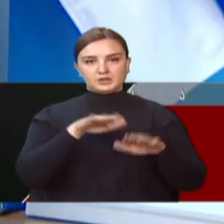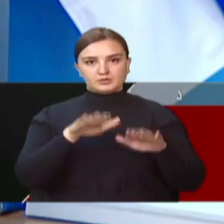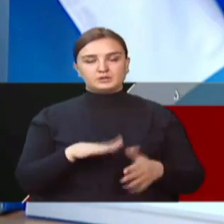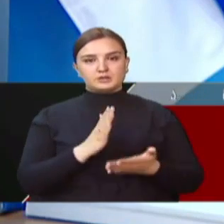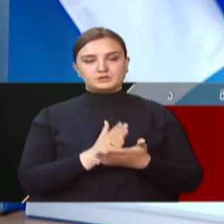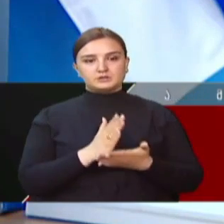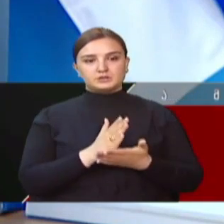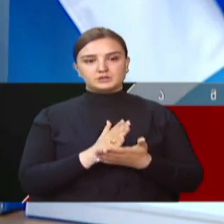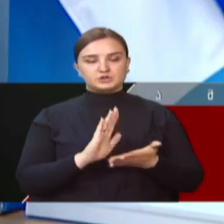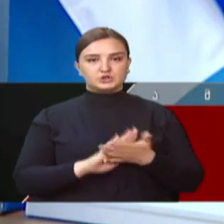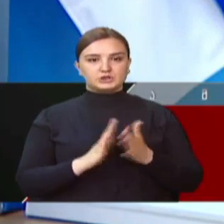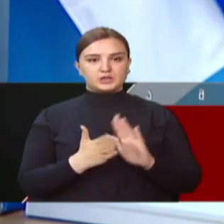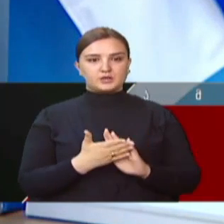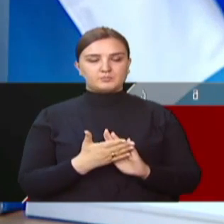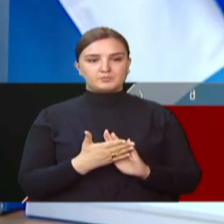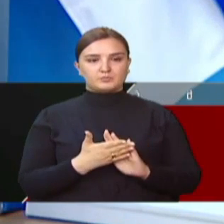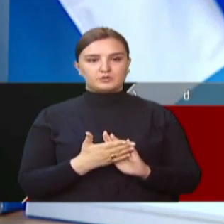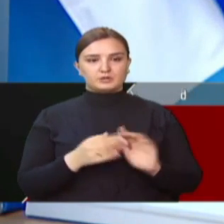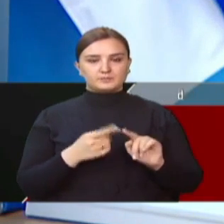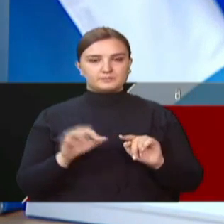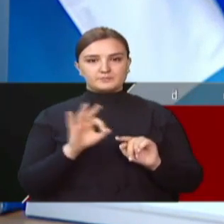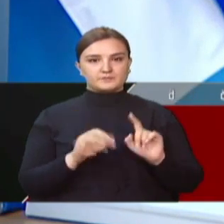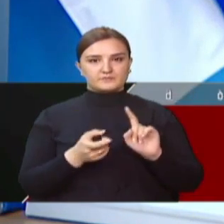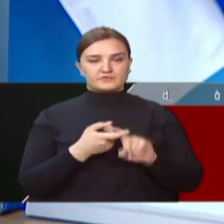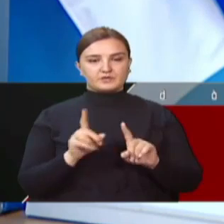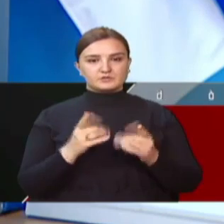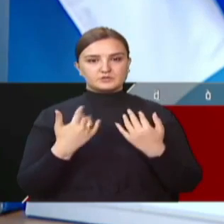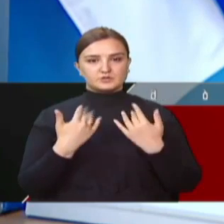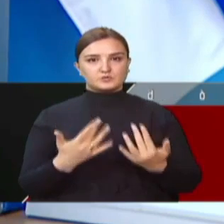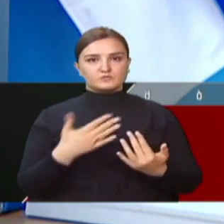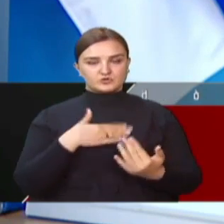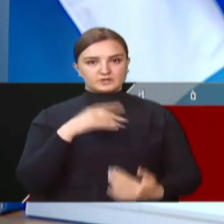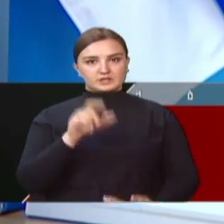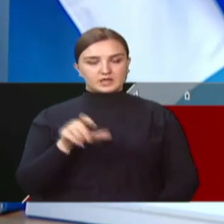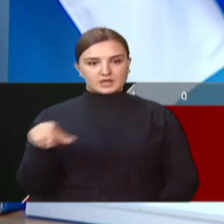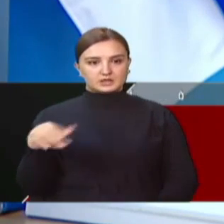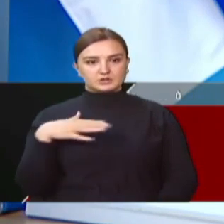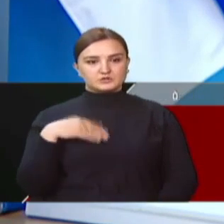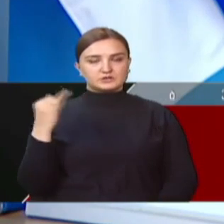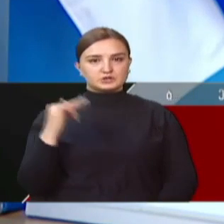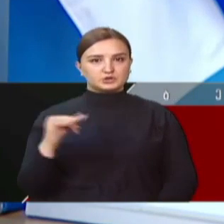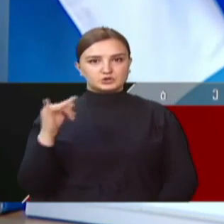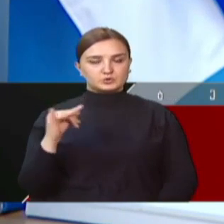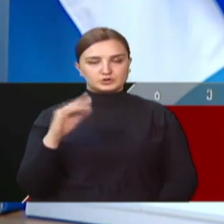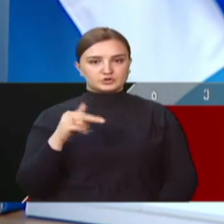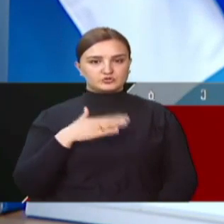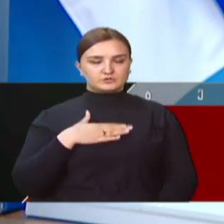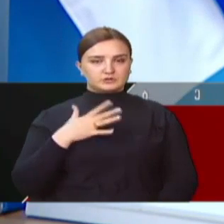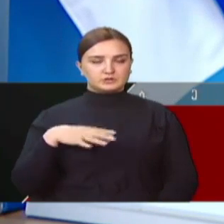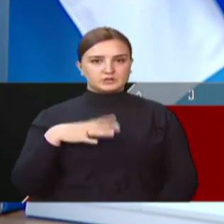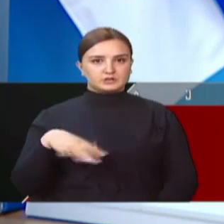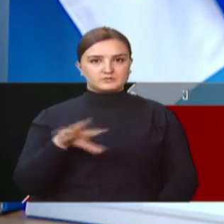არის შეთანხმებული იმასთან დაკავშირებით, რასაც ითხოვს ჩვენი ხალხი, ჩვენი ისტორია და ჩვენი